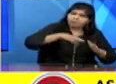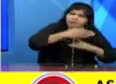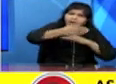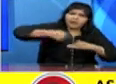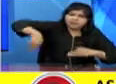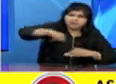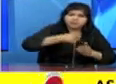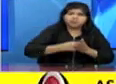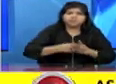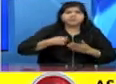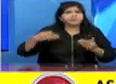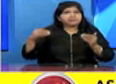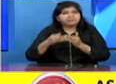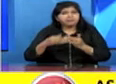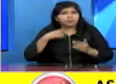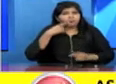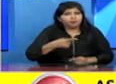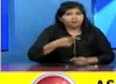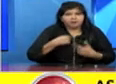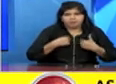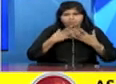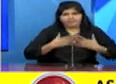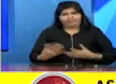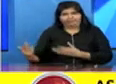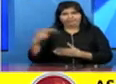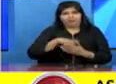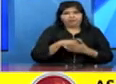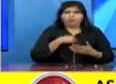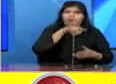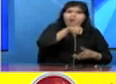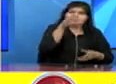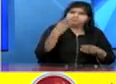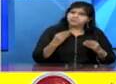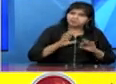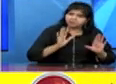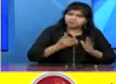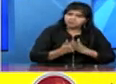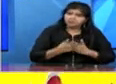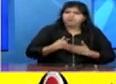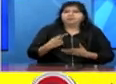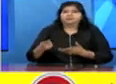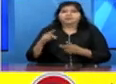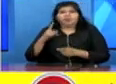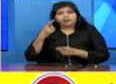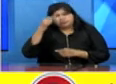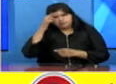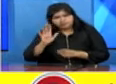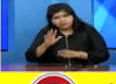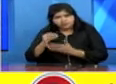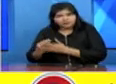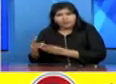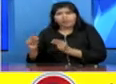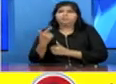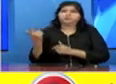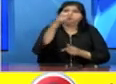सुथरी कॉलोनी है, हाँ सबको हमने कह दिया देखो जी हम आ गए हैं तो अब डरे नहीं, हाँ यदि कोई प्रॉब्लम है जाके टेस्ट कराएं। हाँ। और जो लोग हमारे संग